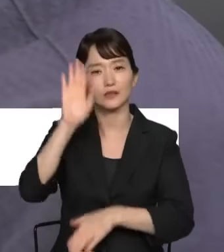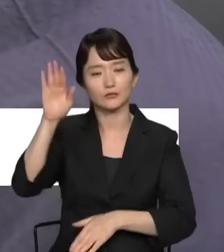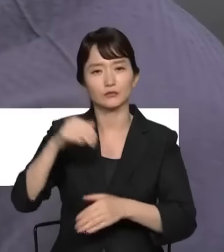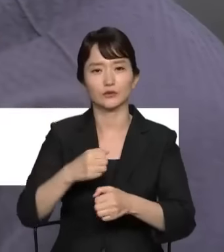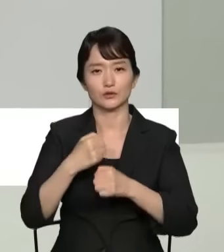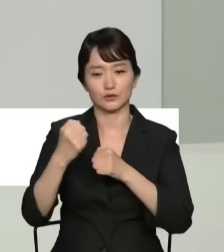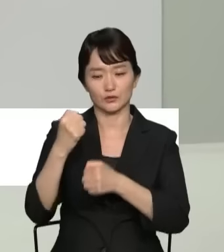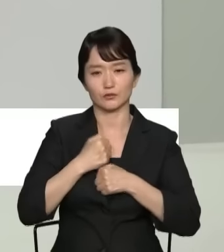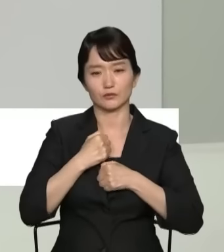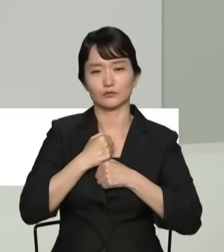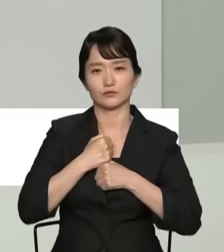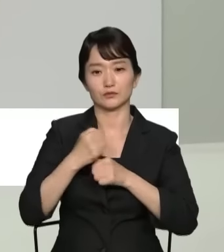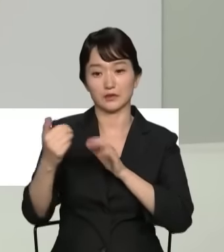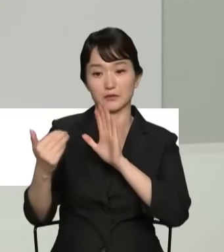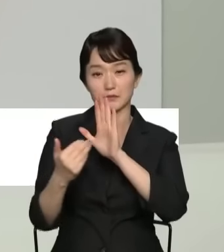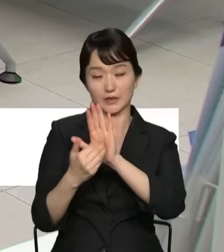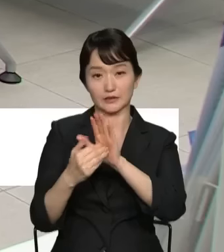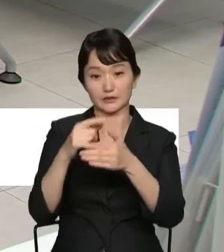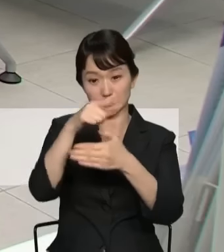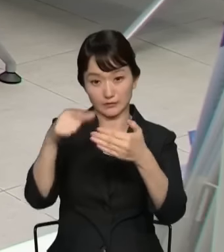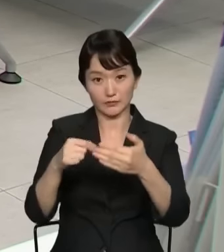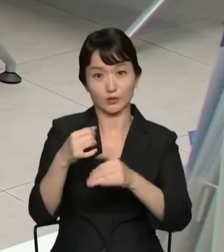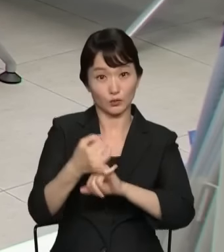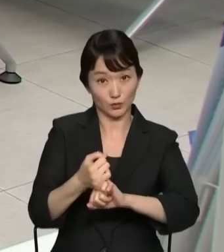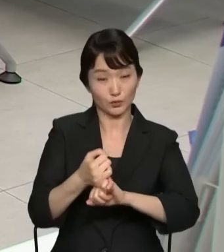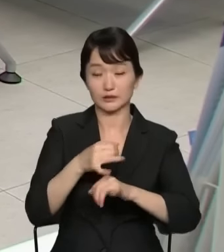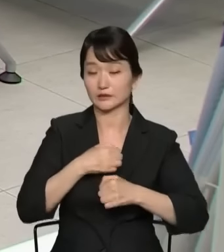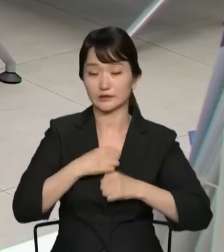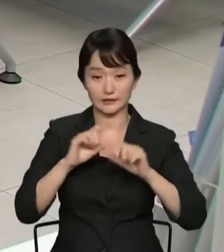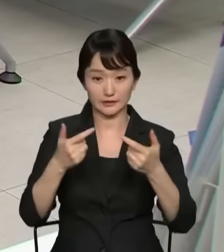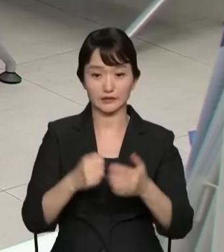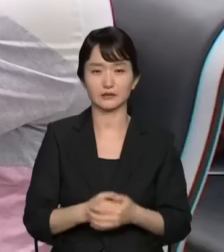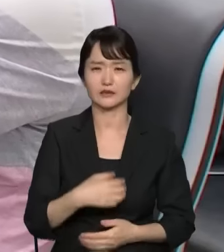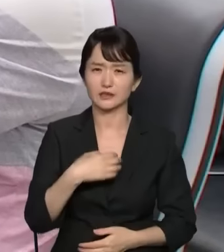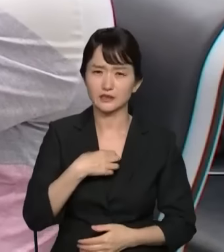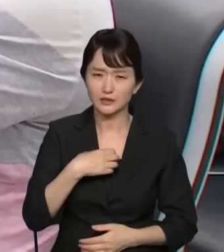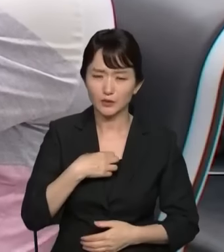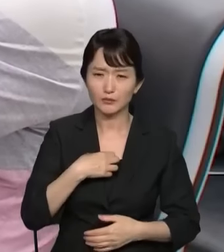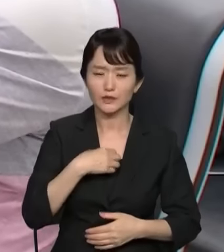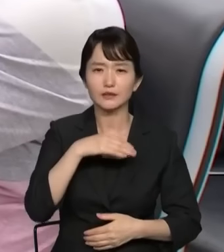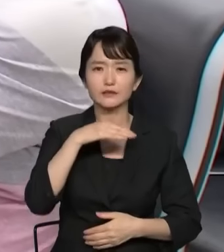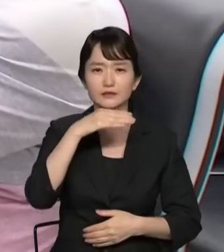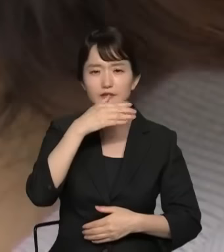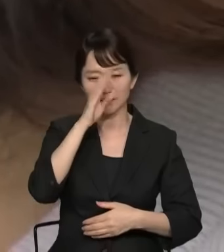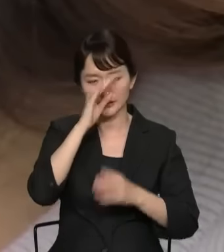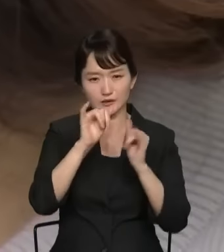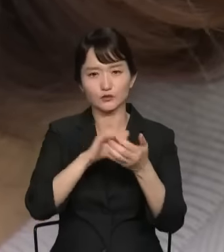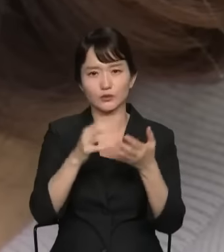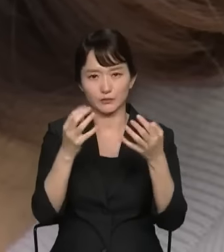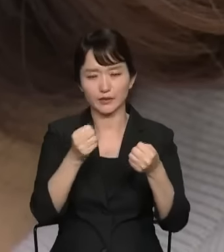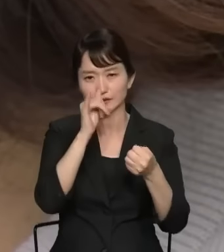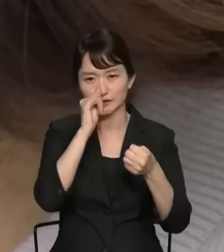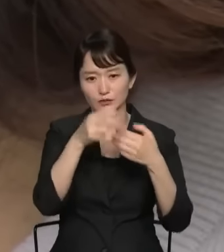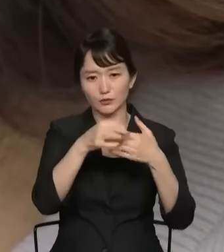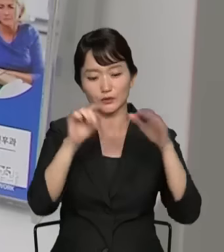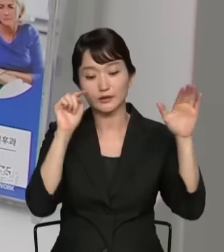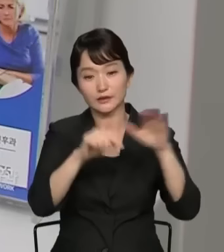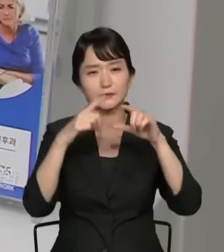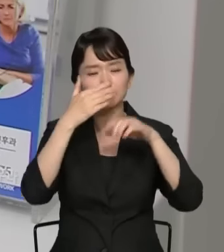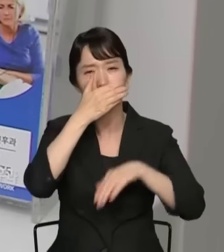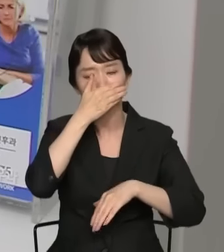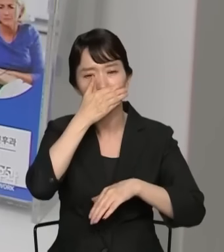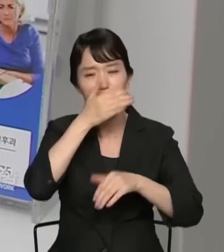의무화할 계획은 없다고 밝혔습니다 다만 고위험군이 많이 있는 의료 기관에서는 마스크를 착용하라고 강력 권고했고